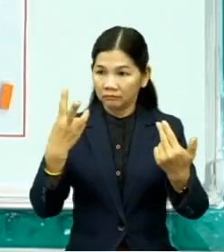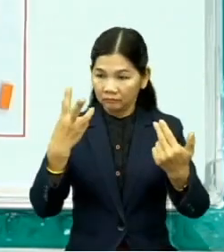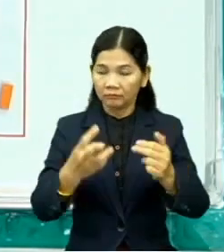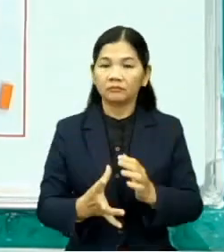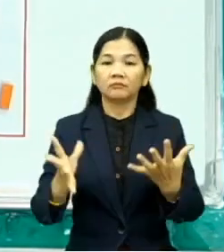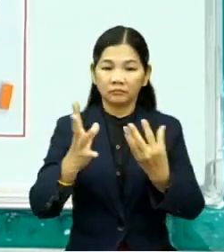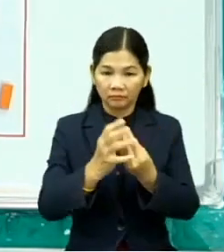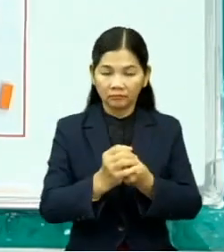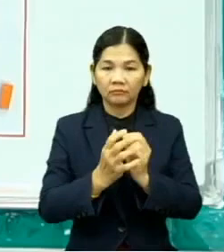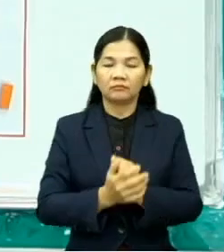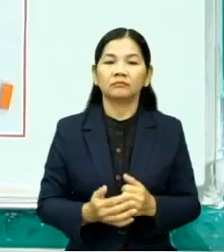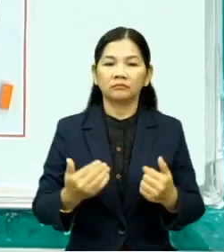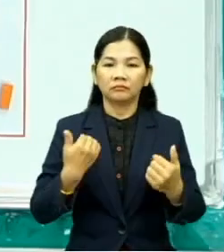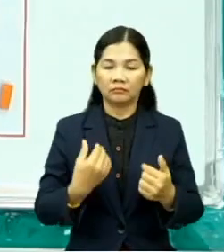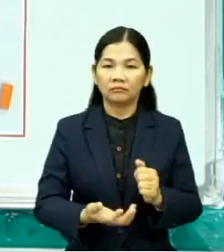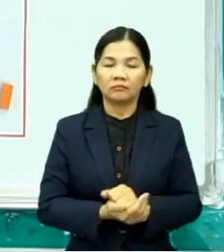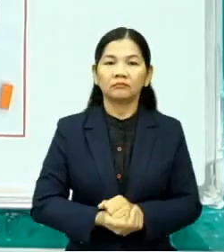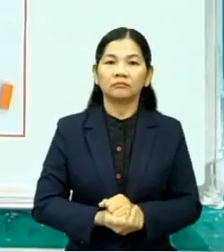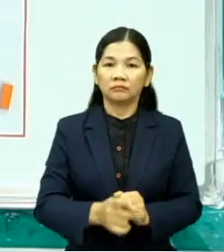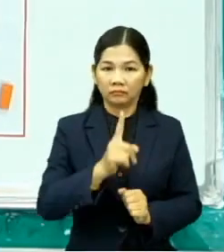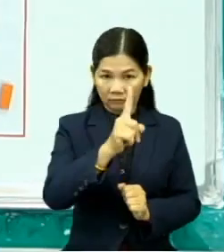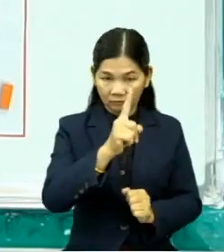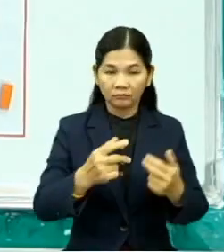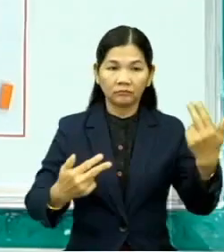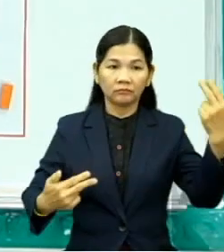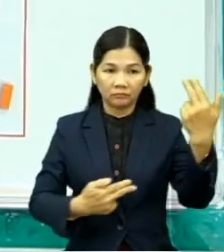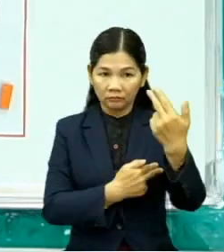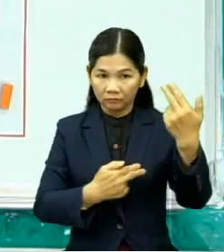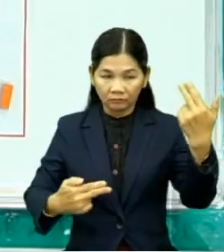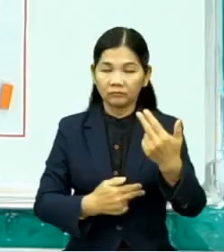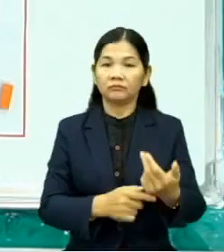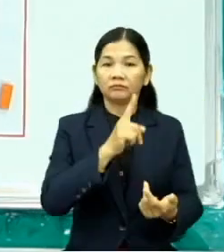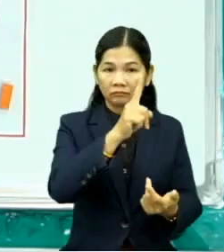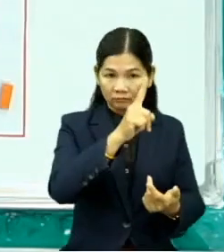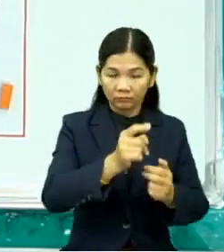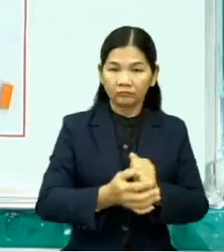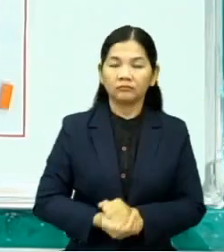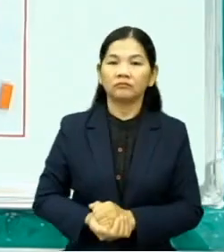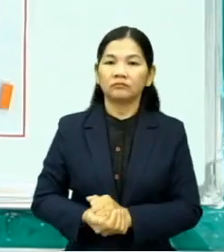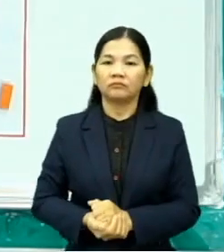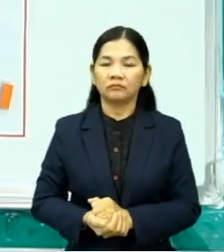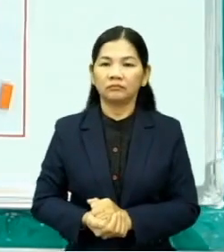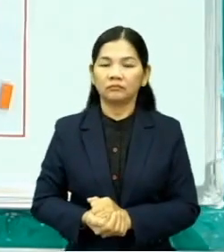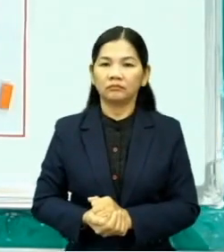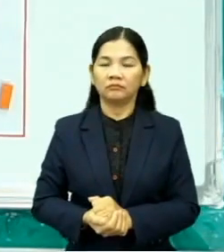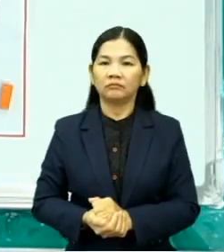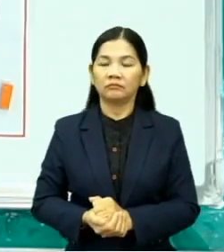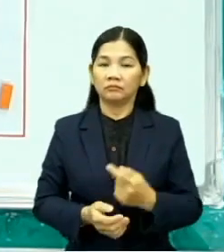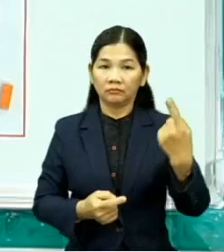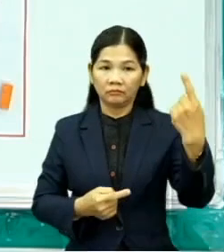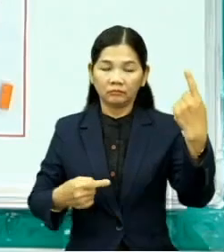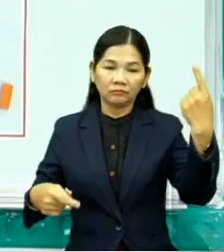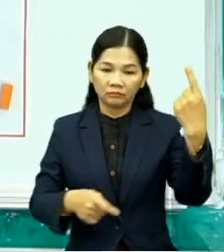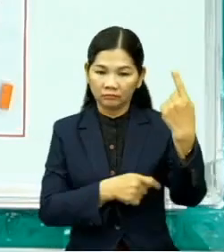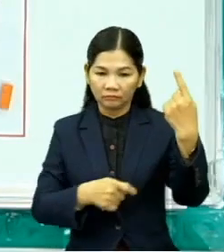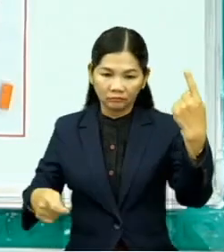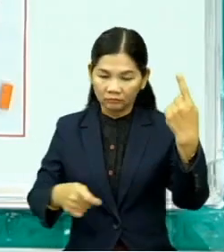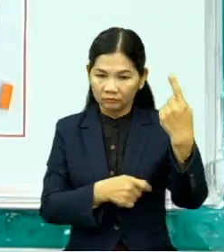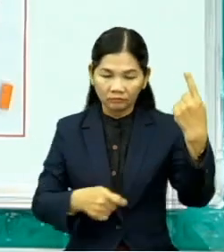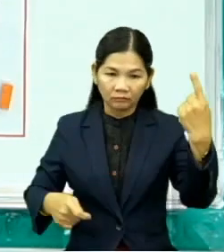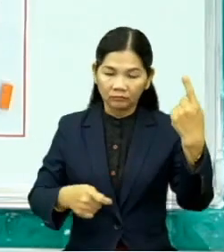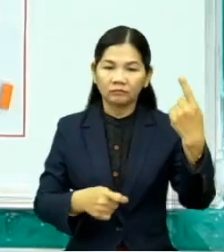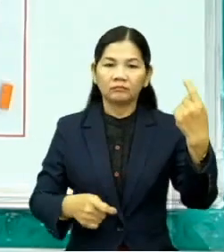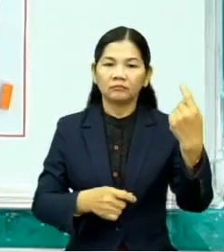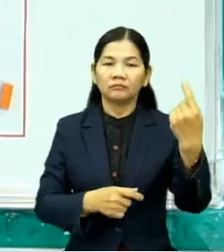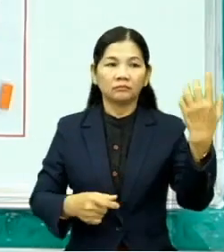nuôn mán con chá cư miên chùm nuôn mùi chà vậy thế con chá chà bầy đông vén mùi chà bầy ó